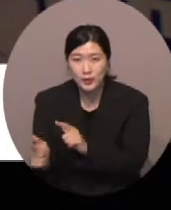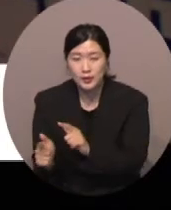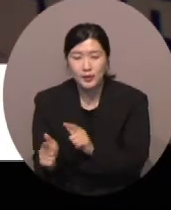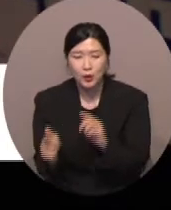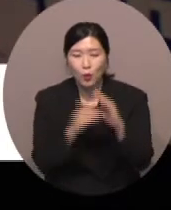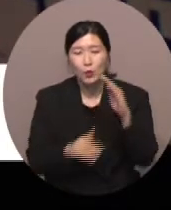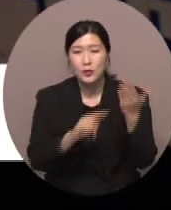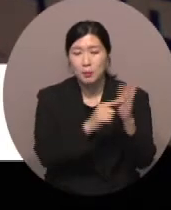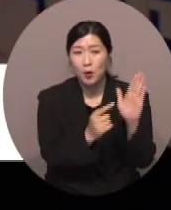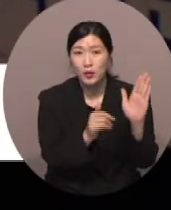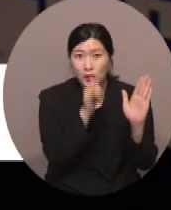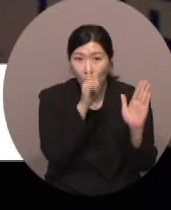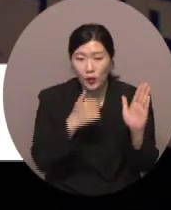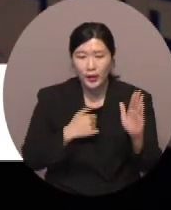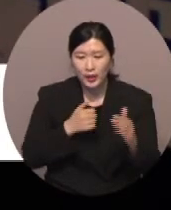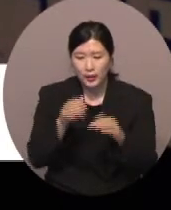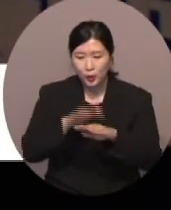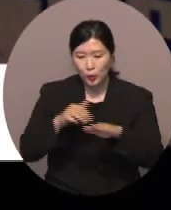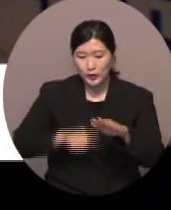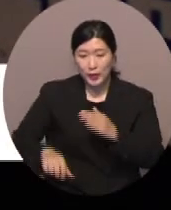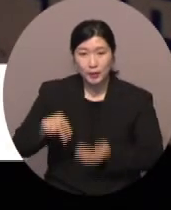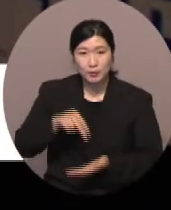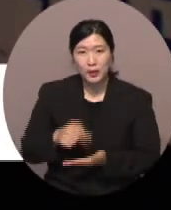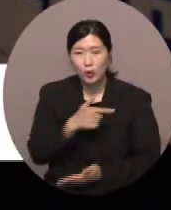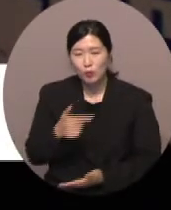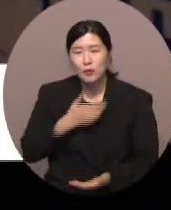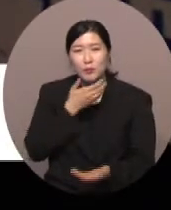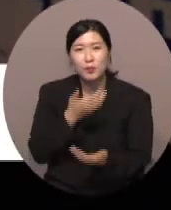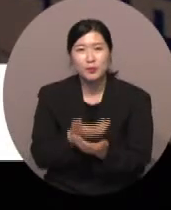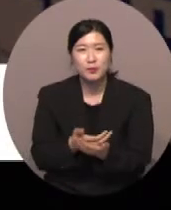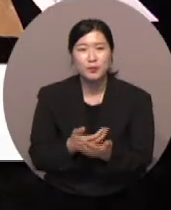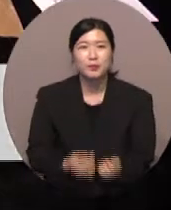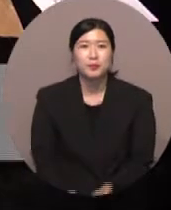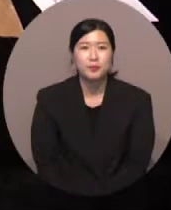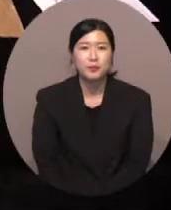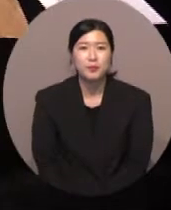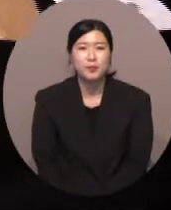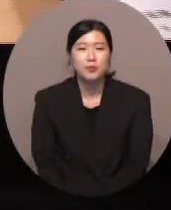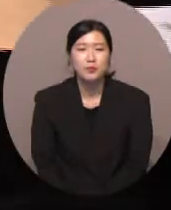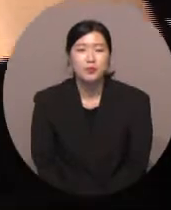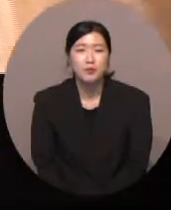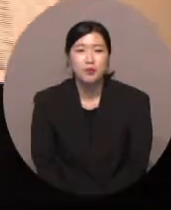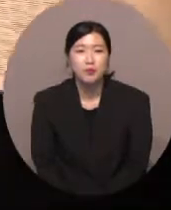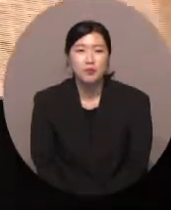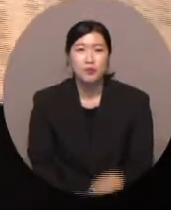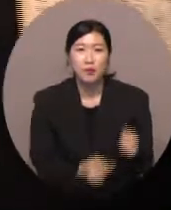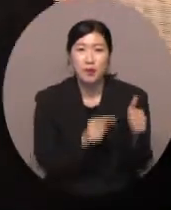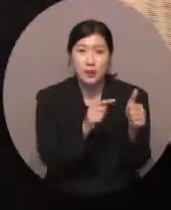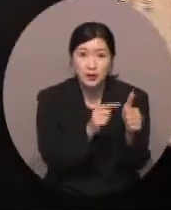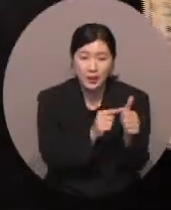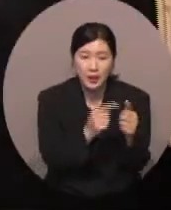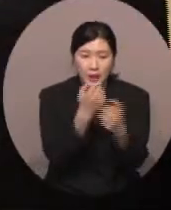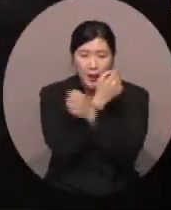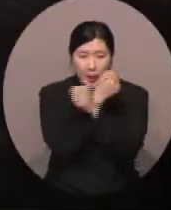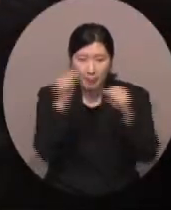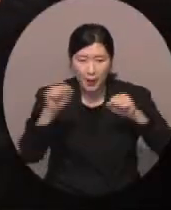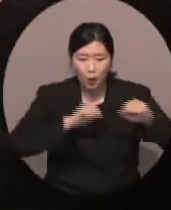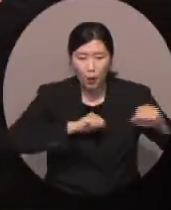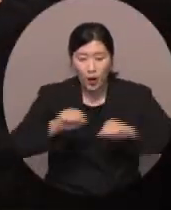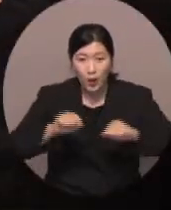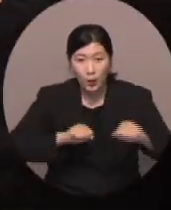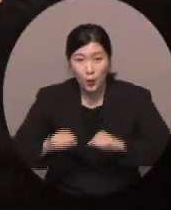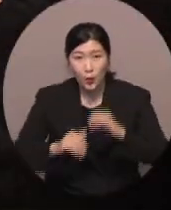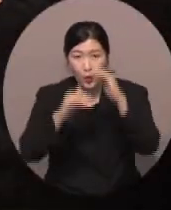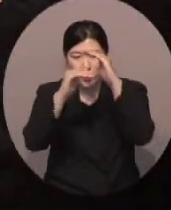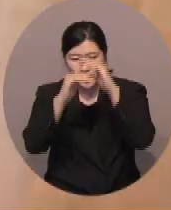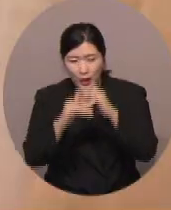공개된 데에 대해서 정말로 무한한 영광으로 생각하고 있습니다. 이관구 선생의 해방 이후 활동을 보여주는